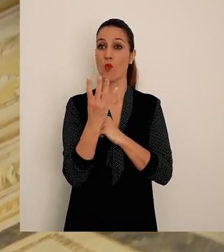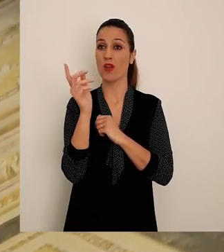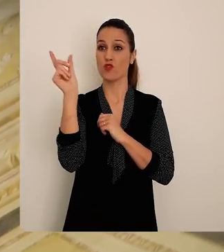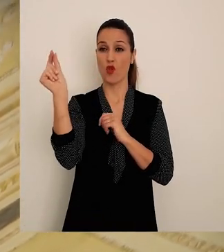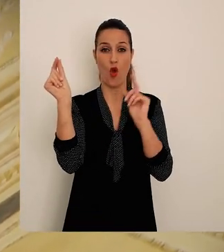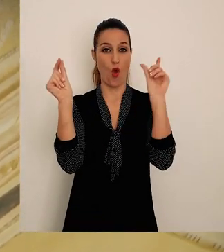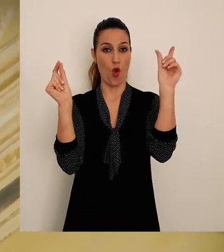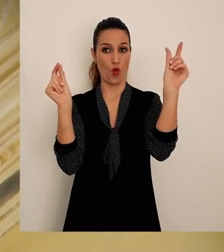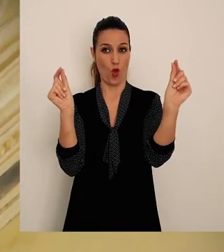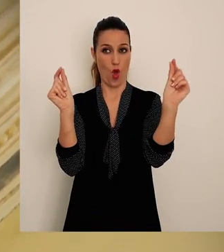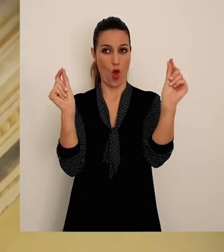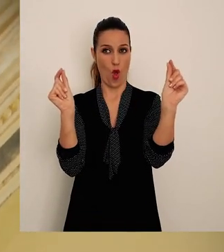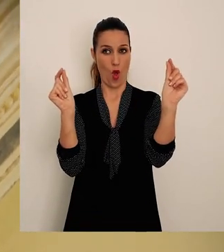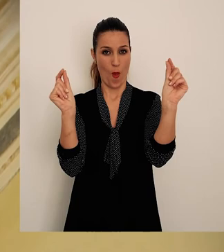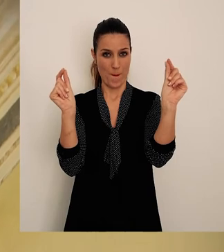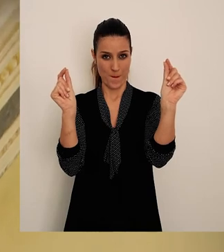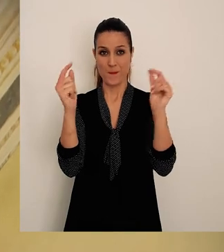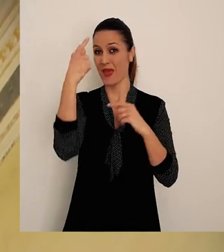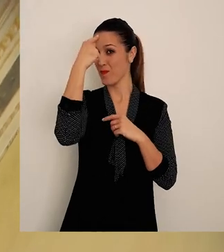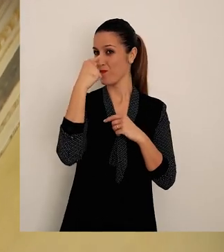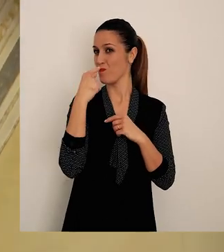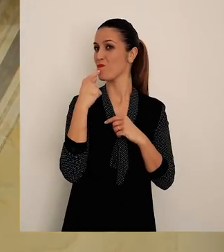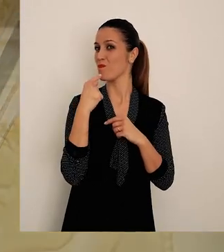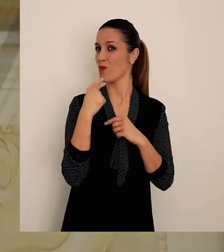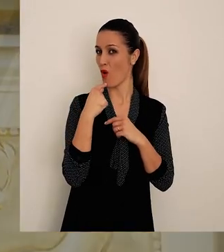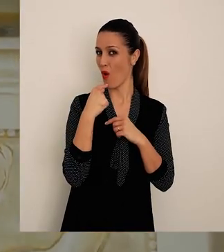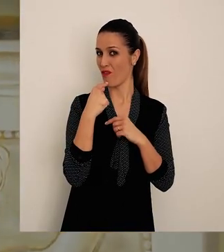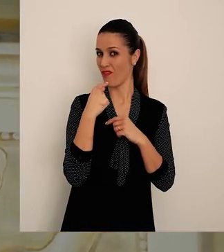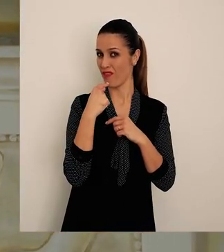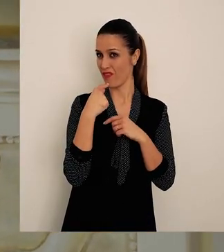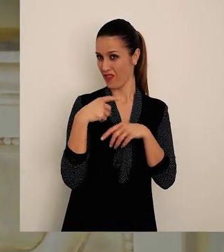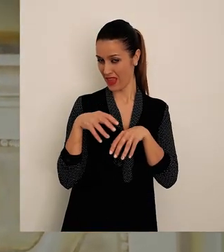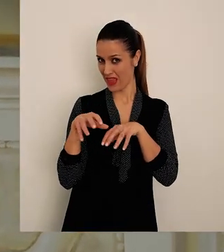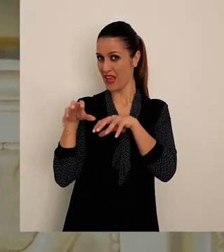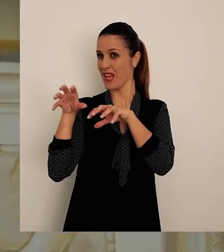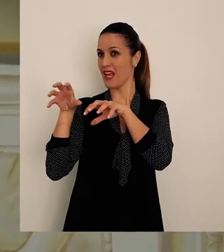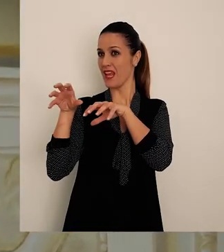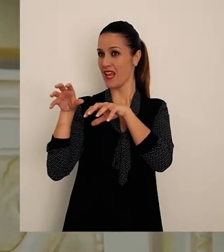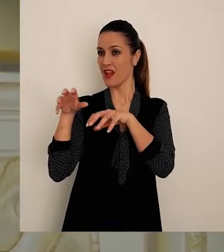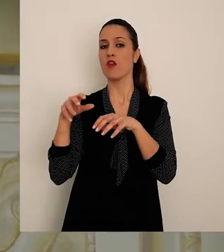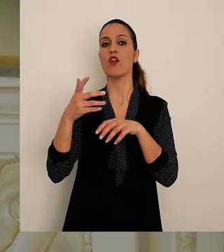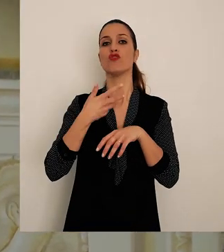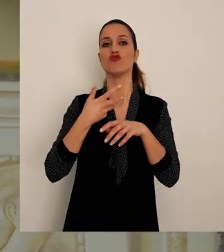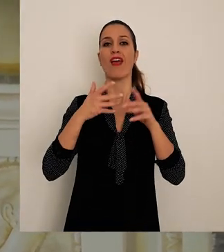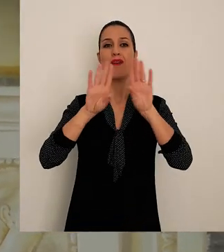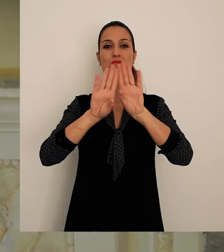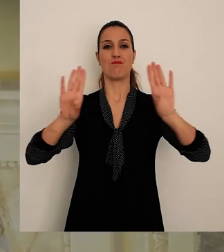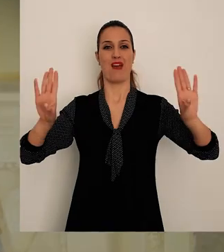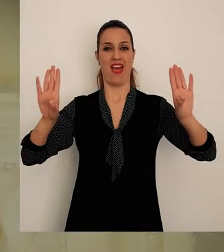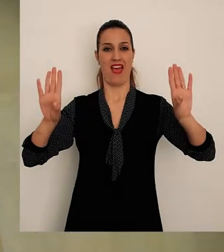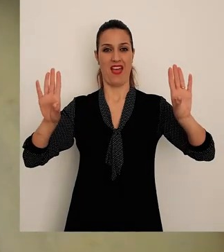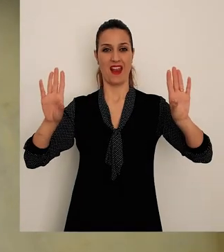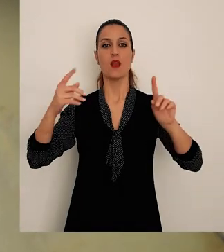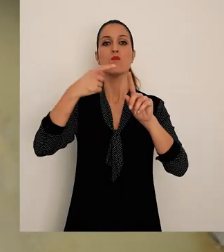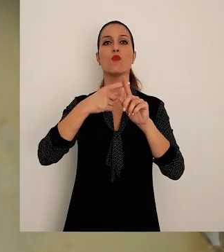Quattro coppie di sfingi stilizzate e poste di profilo dominano la parte centrale di ogni parete, mentre nella parte alta vi